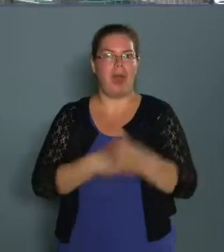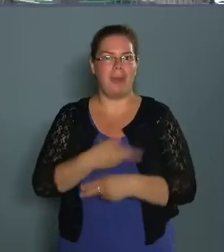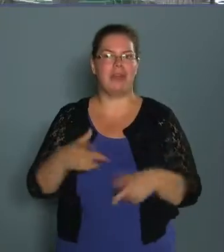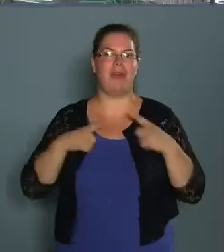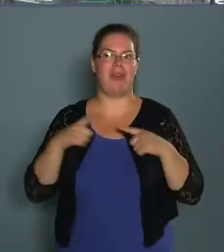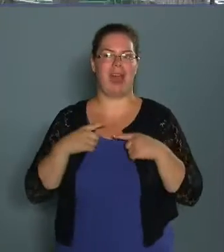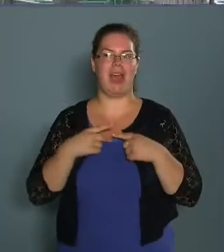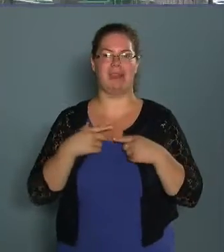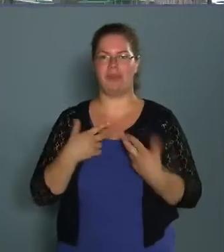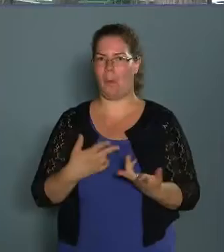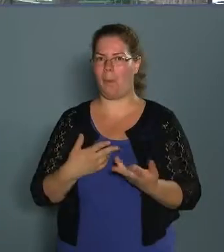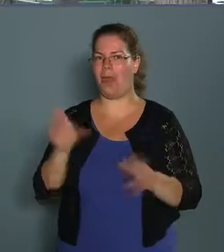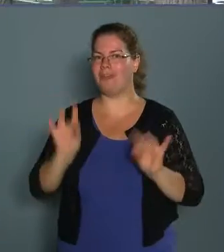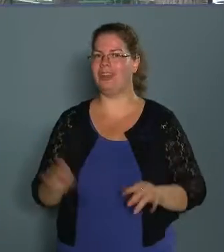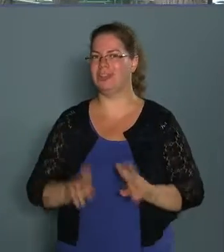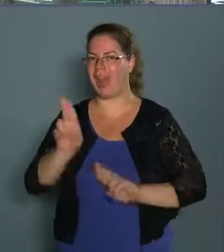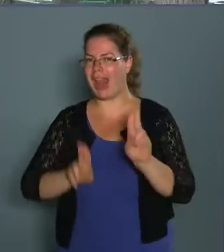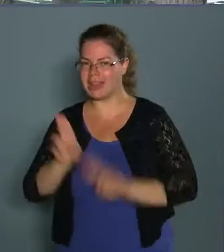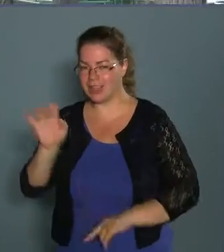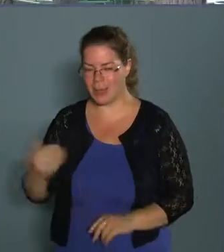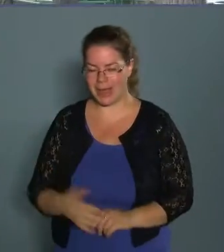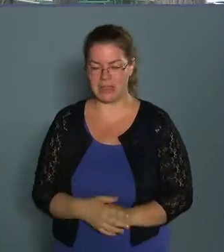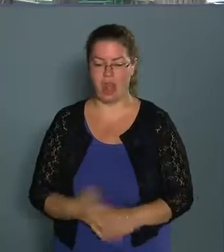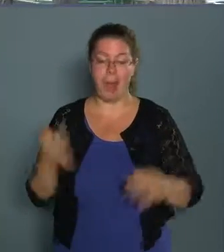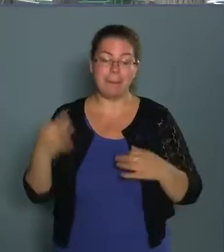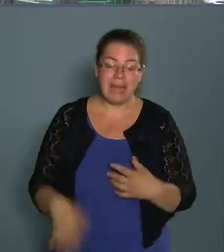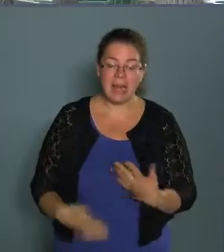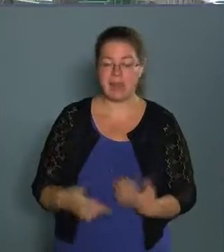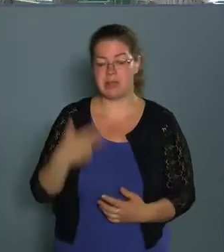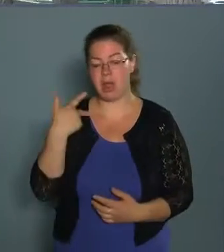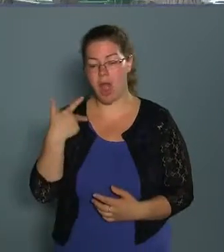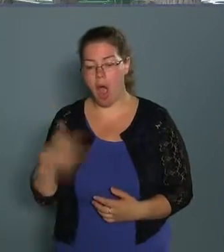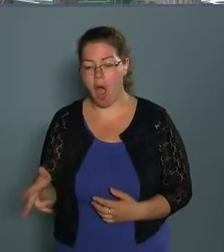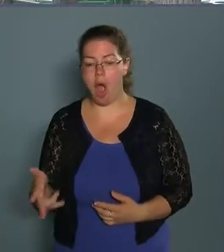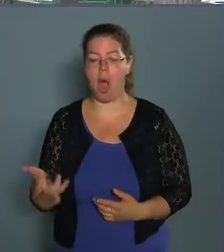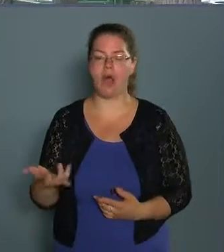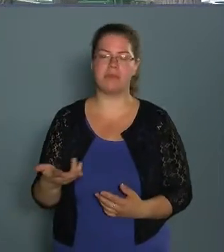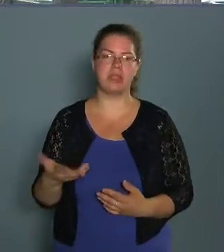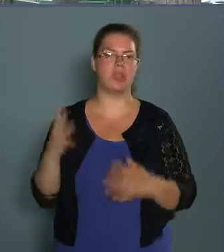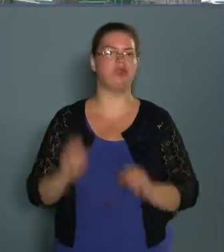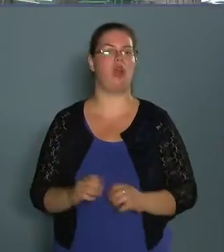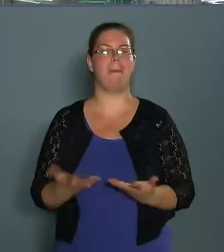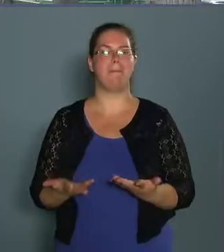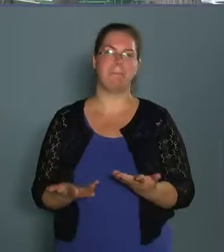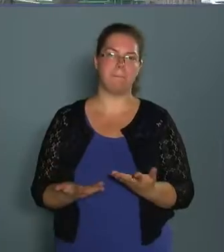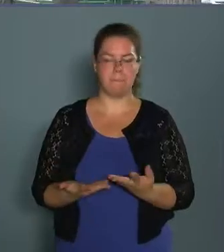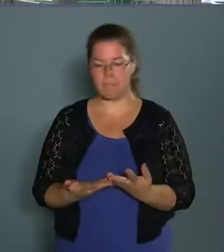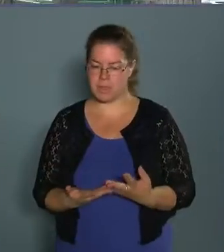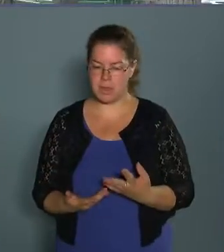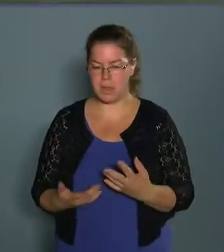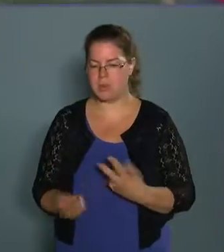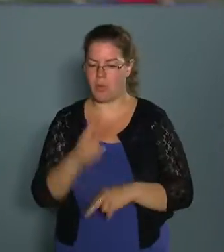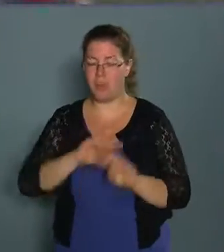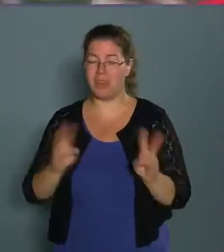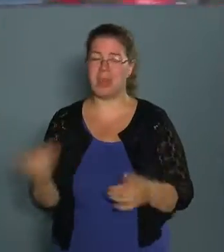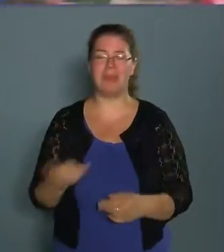friss jelentkezőket is. Pillanatnyilag egy 30 stabil főnk van, de